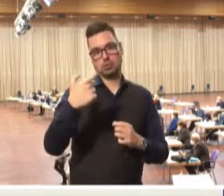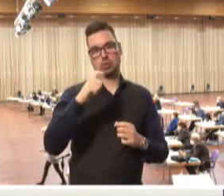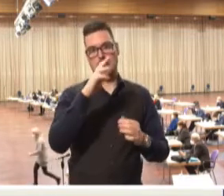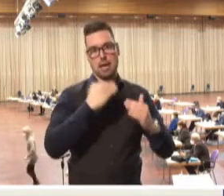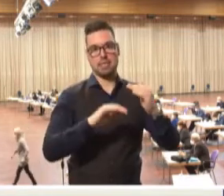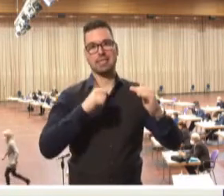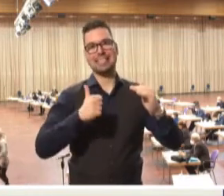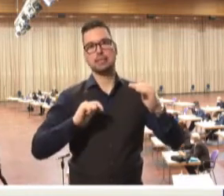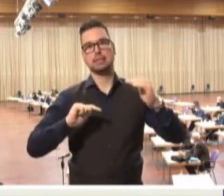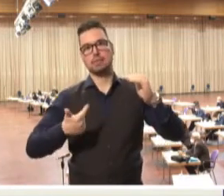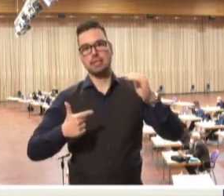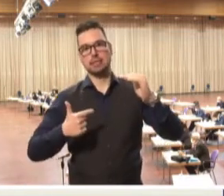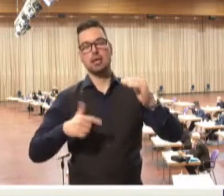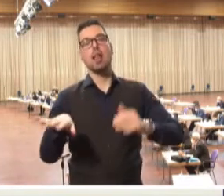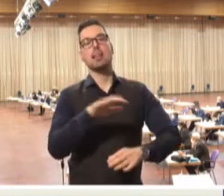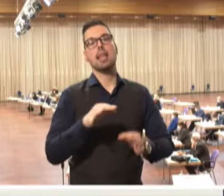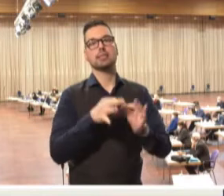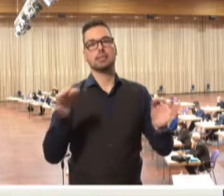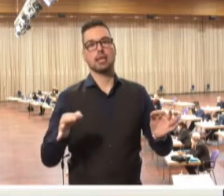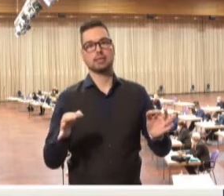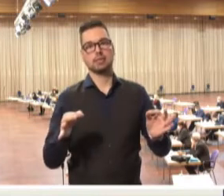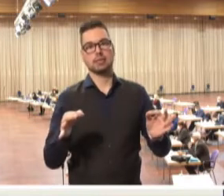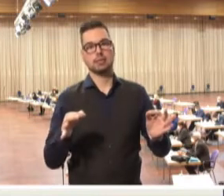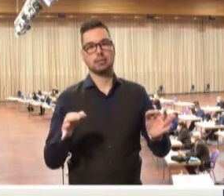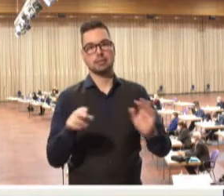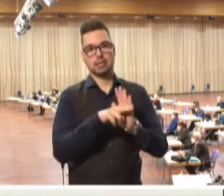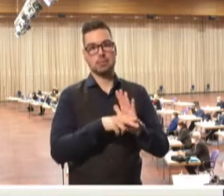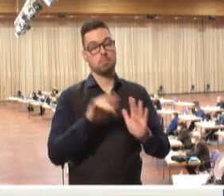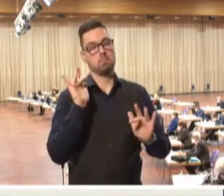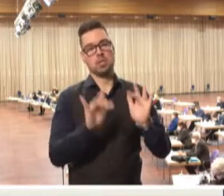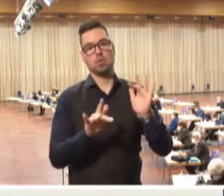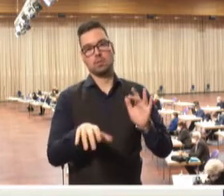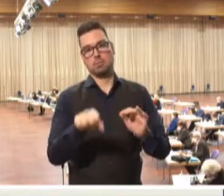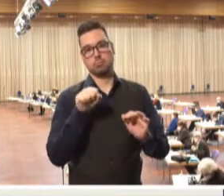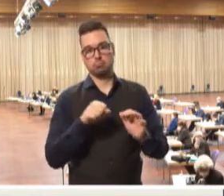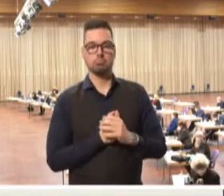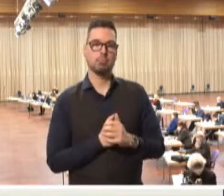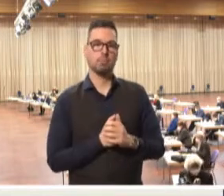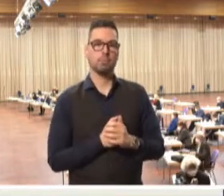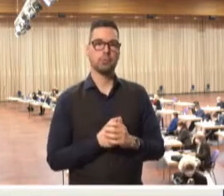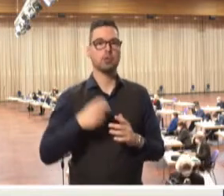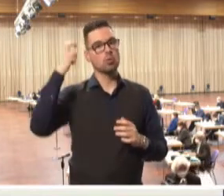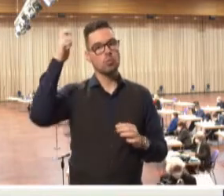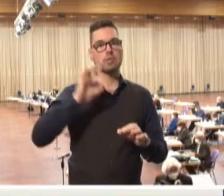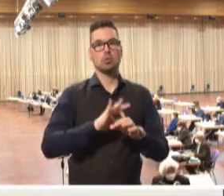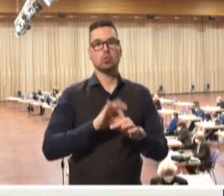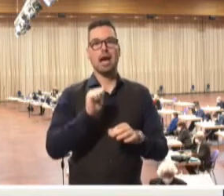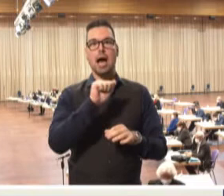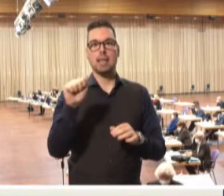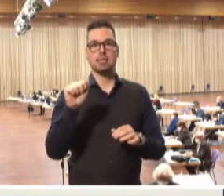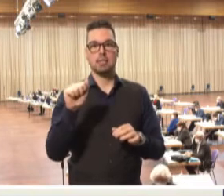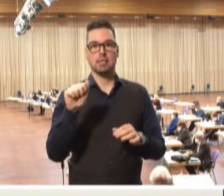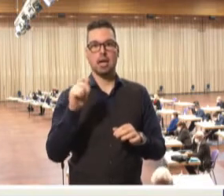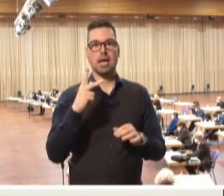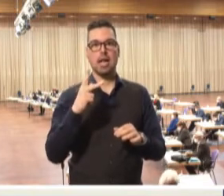1 und 2 Landtagsgesetz als Betroffene festgestellt. Herr Prof. Dr. Alexander